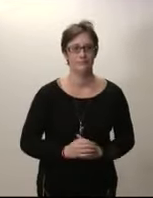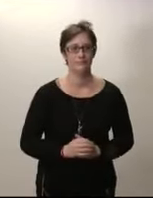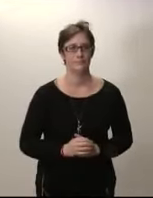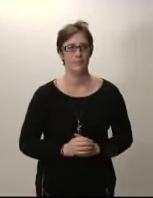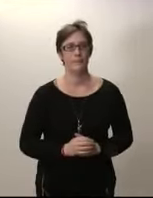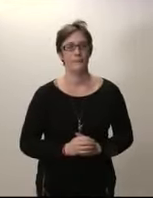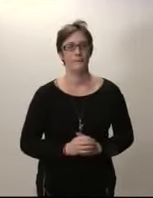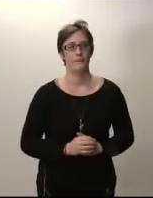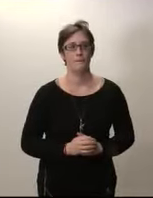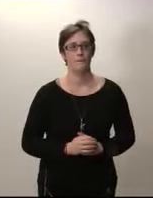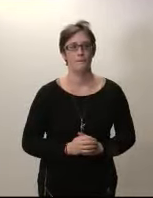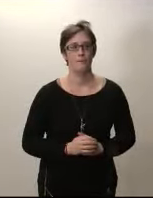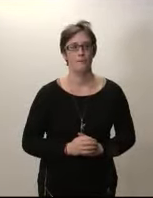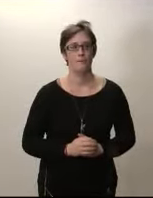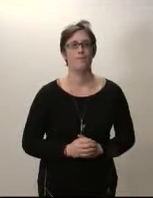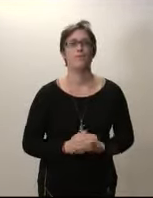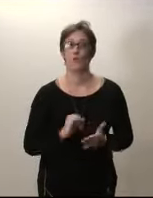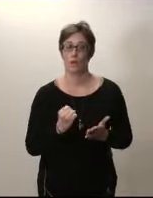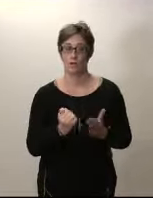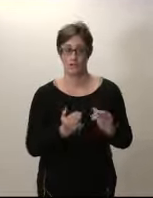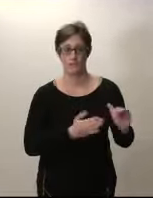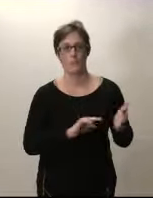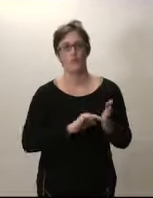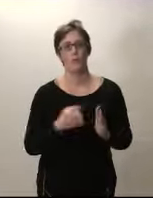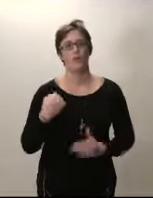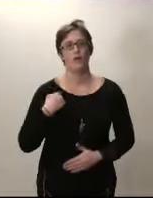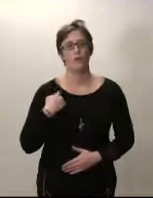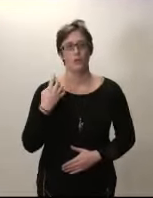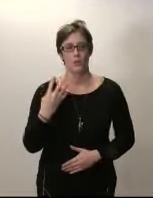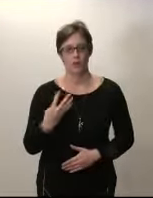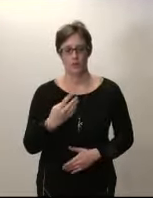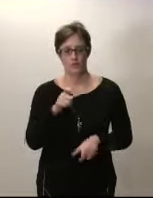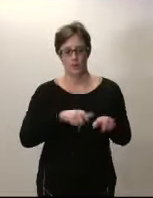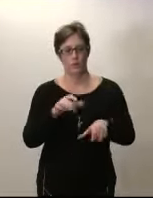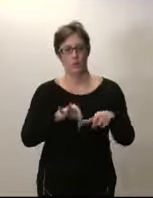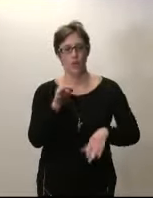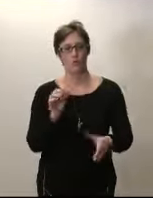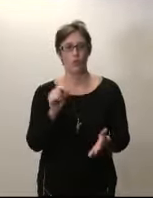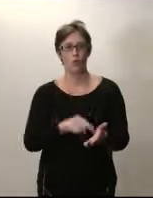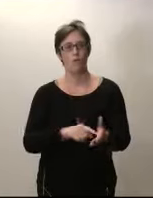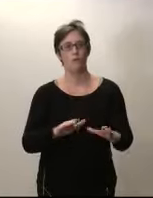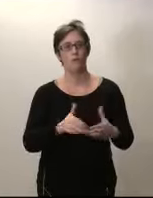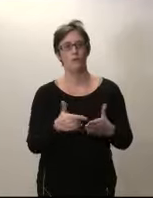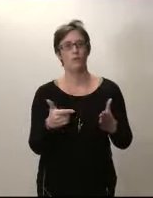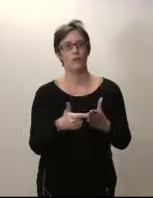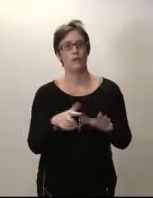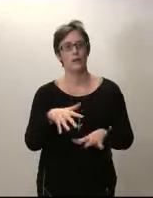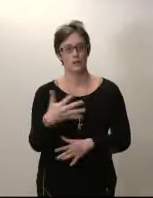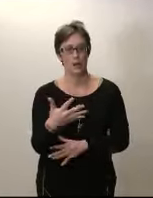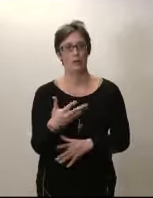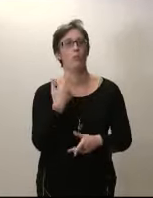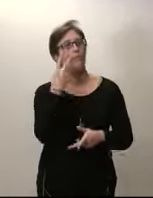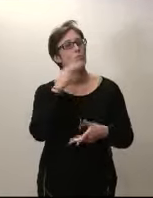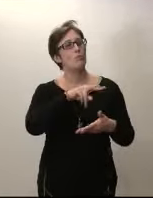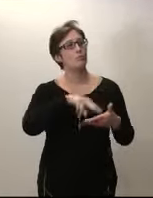Point numéro 4, donc formation des élus locaux en 2015. Vous avez pris connaissance des différentes formations